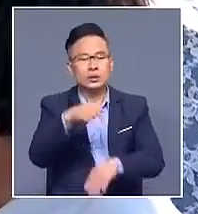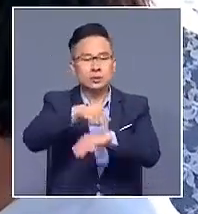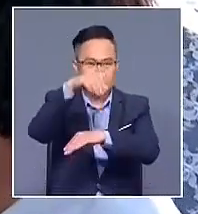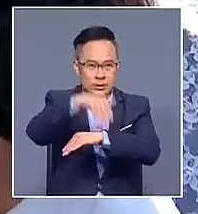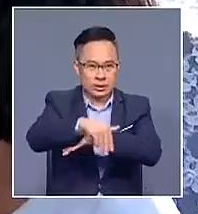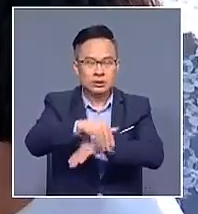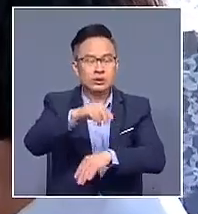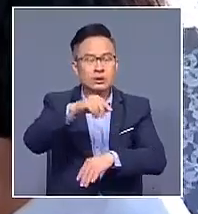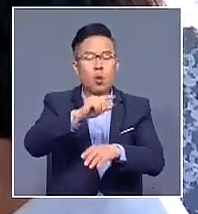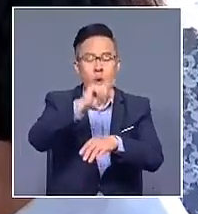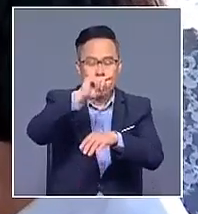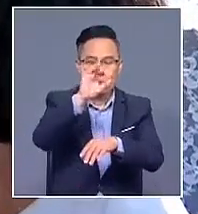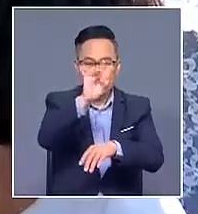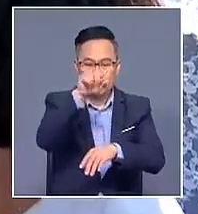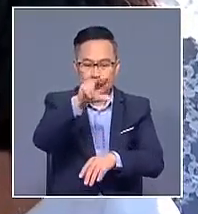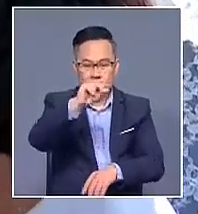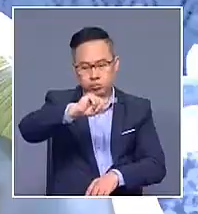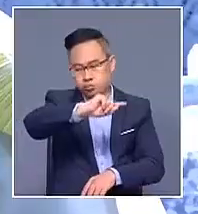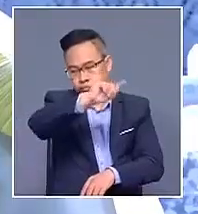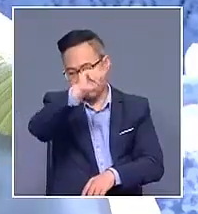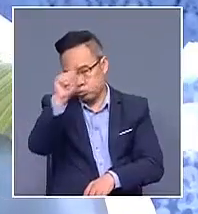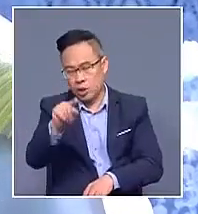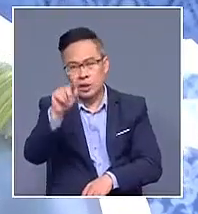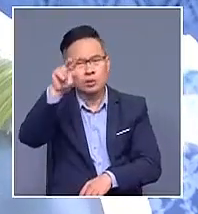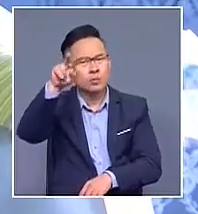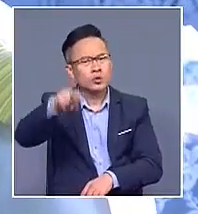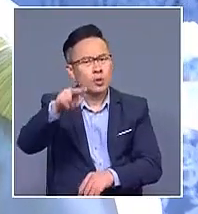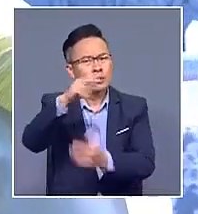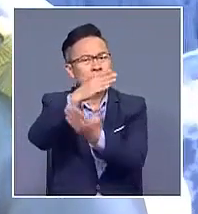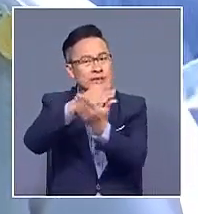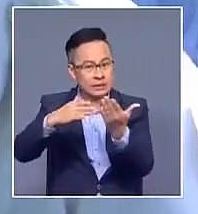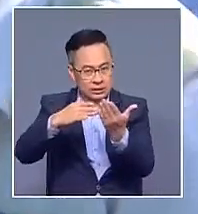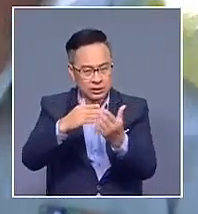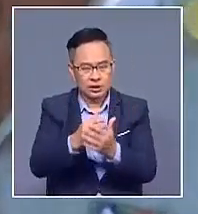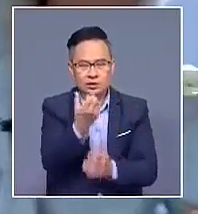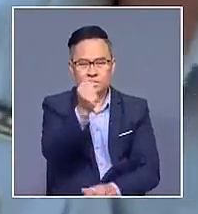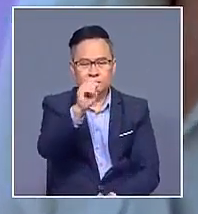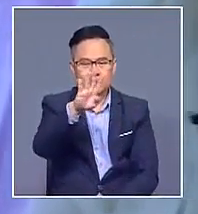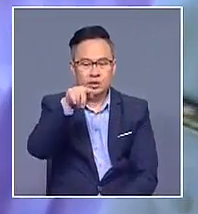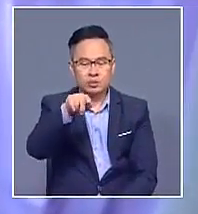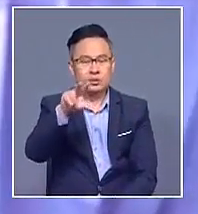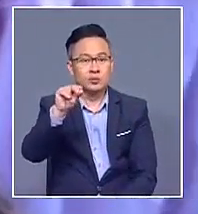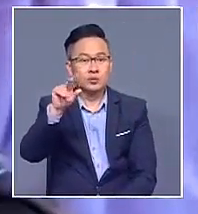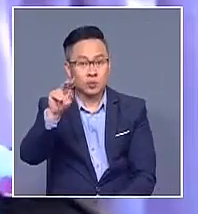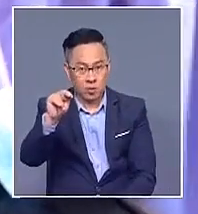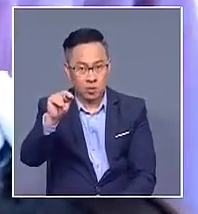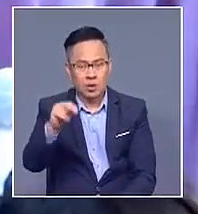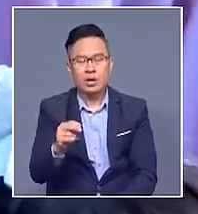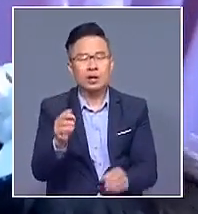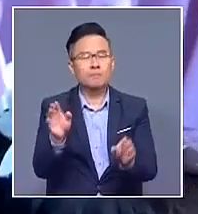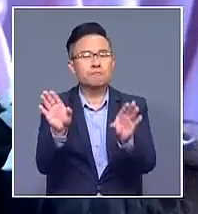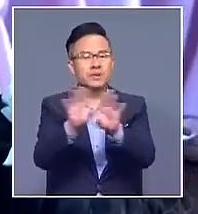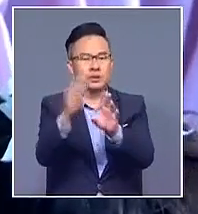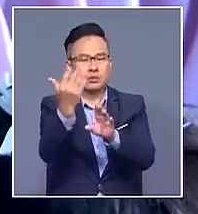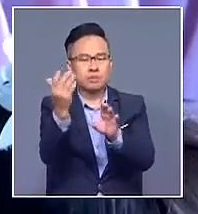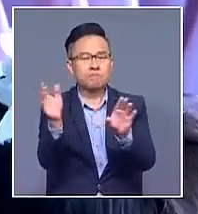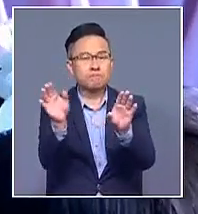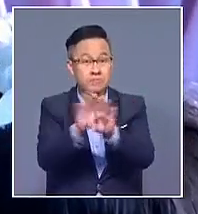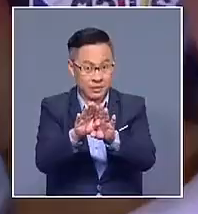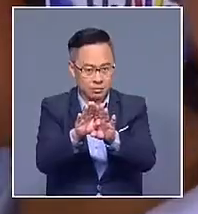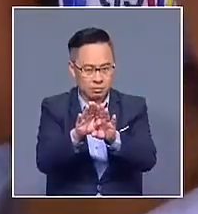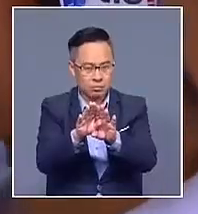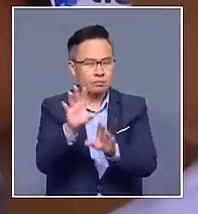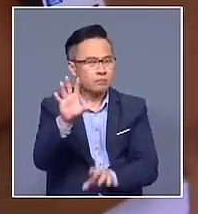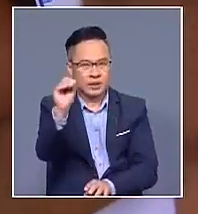นถึง 14:30 น โอ้ 14:30 นเราจะปิดทีวีแล้วเราก็จะมาสรุปองค์ความรู้ในแต่ละวิช